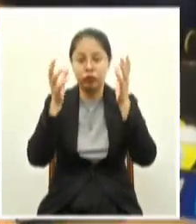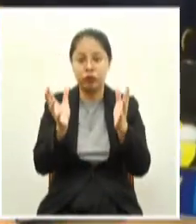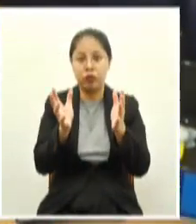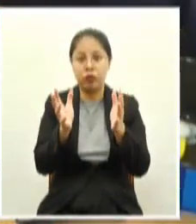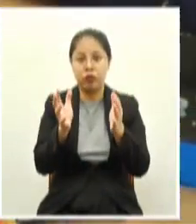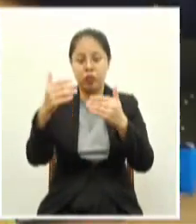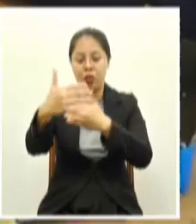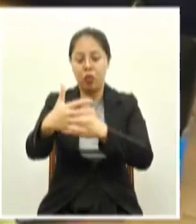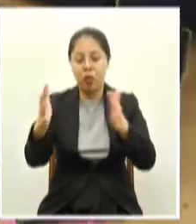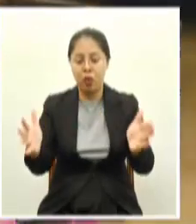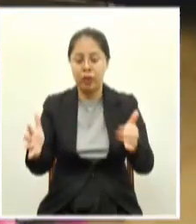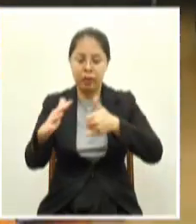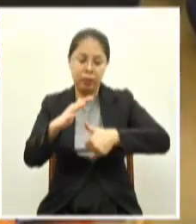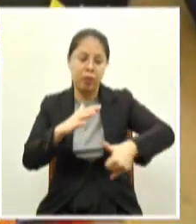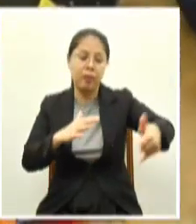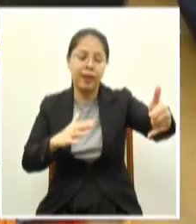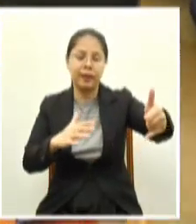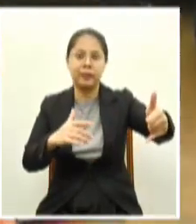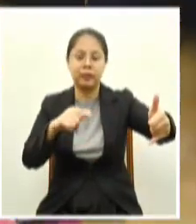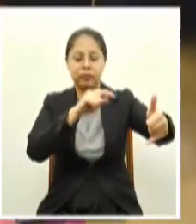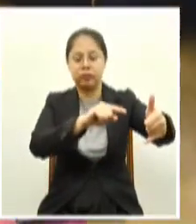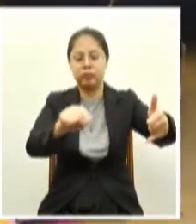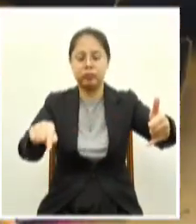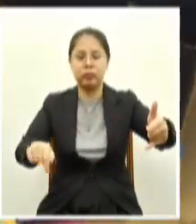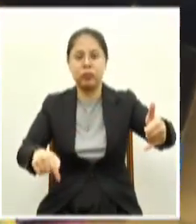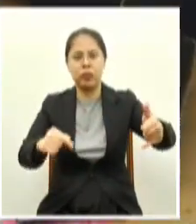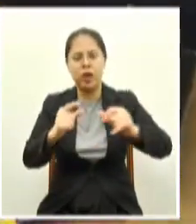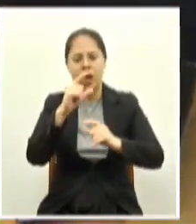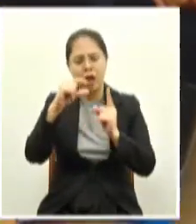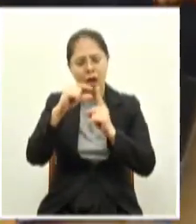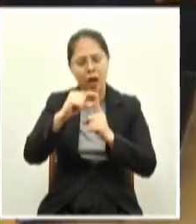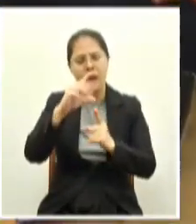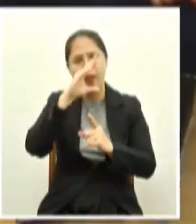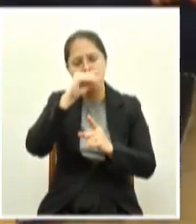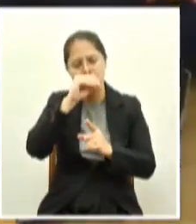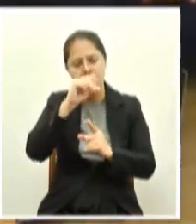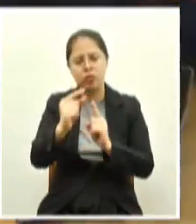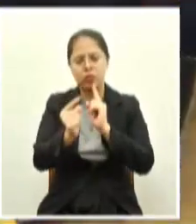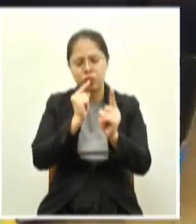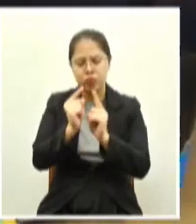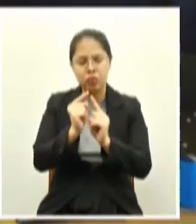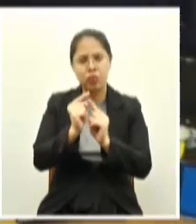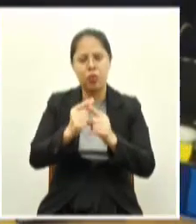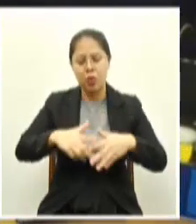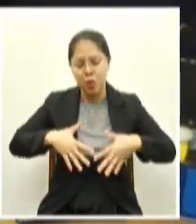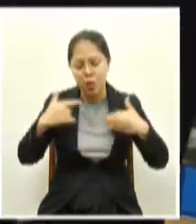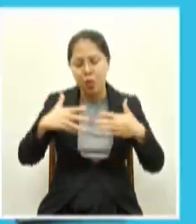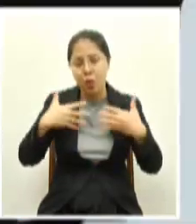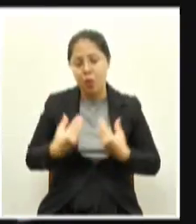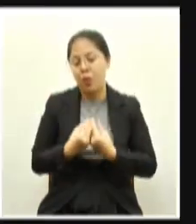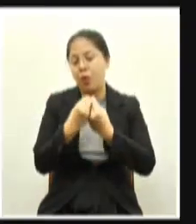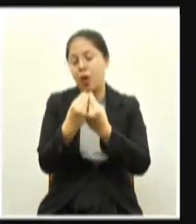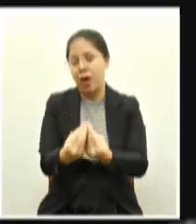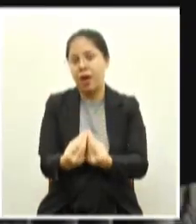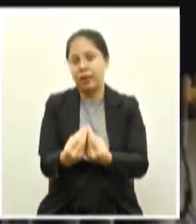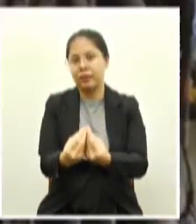ออกจากห้องเรียนใครสักคนคำพูดวิธีคิดที่จะดำรงความสร้างสรรค์ให้คงอยู่แก่ครู